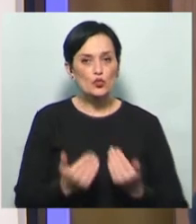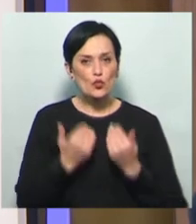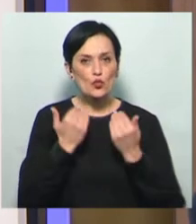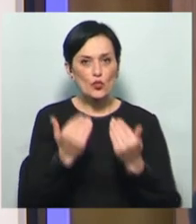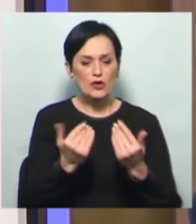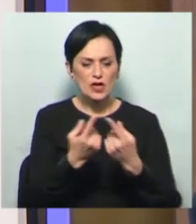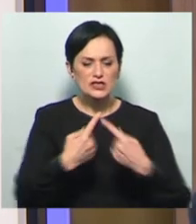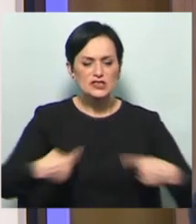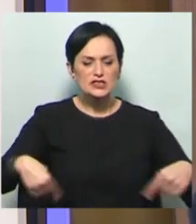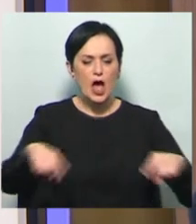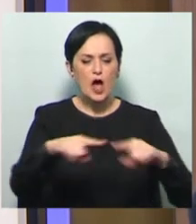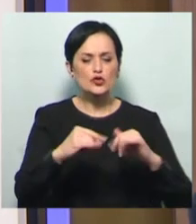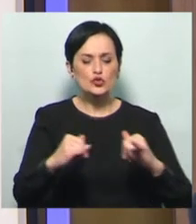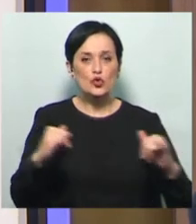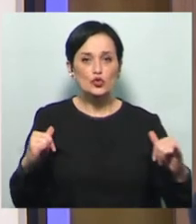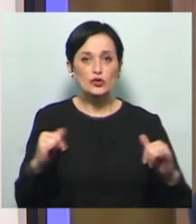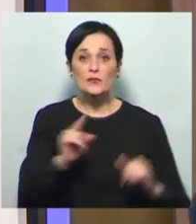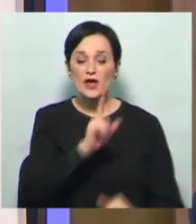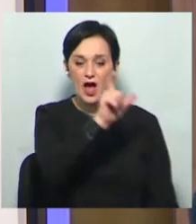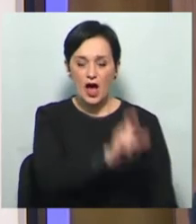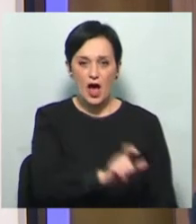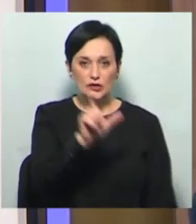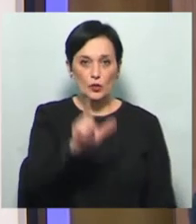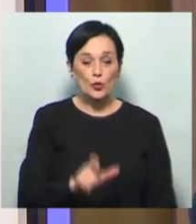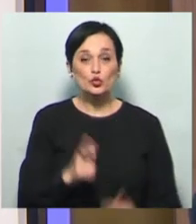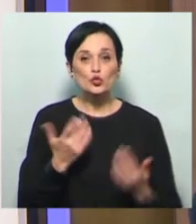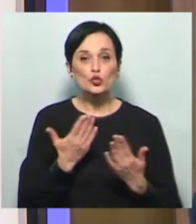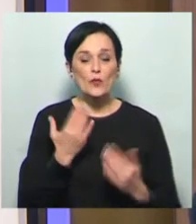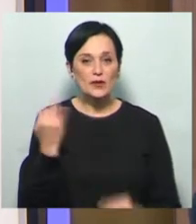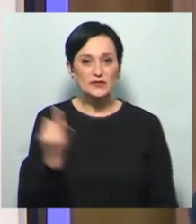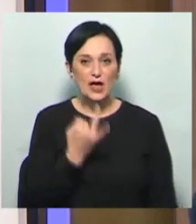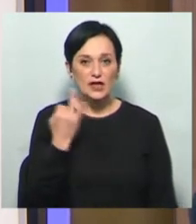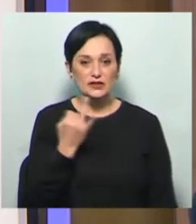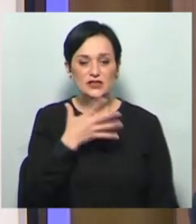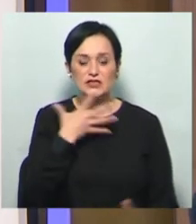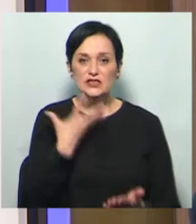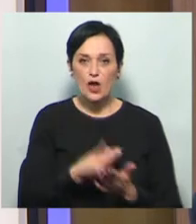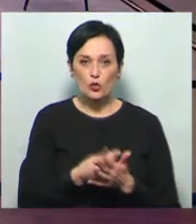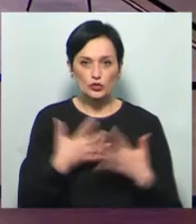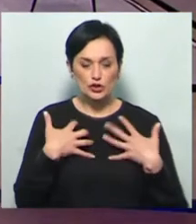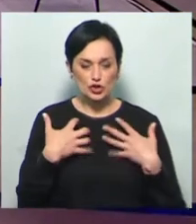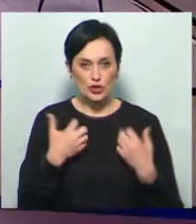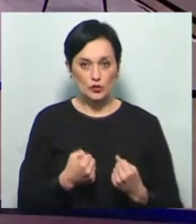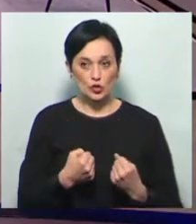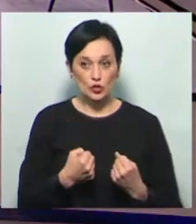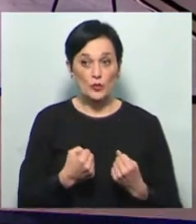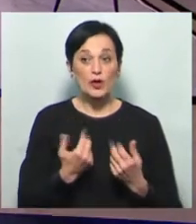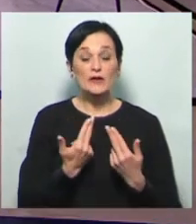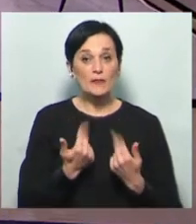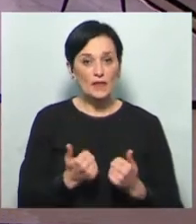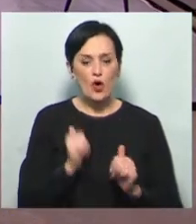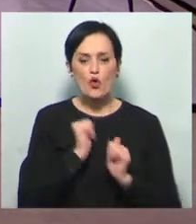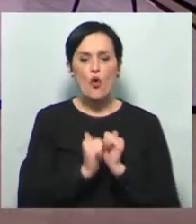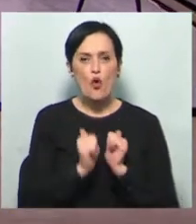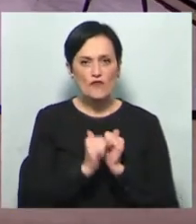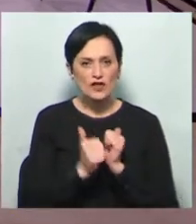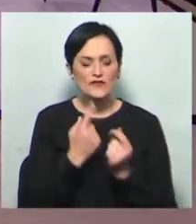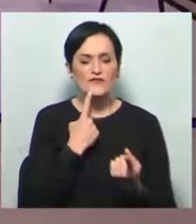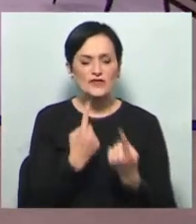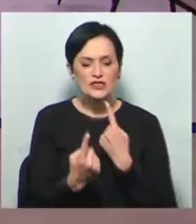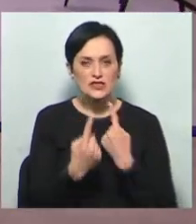ფართო საზოგადოებისათვის, ანუ ადამიანებისათვის, რომელთაც აინტერესებს საკუთარი ჯანმრთელობა. და ყოველთვის